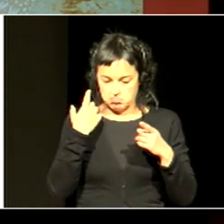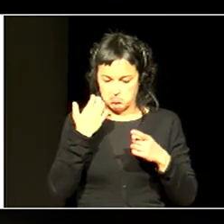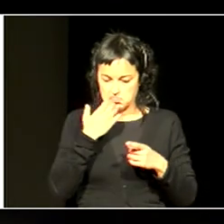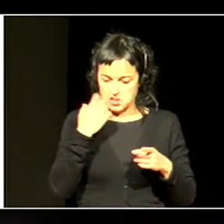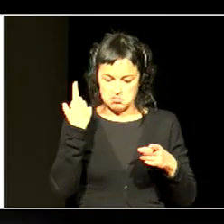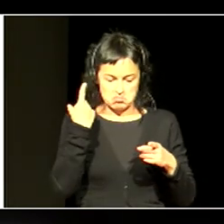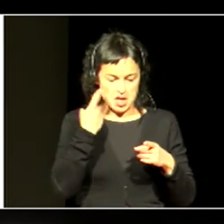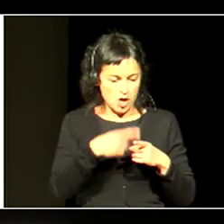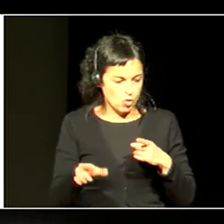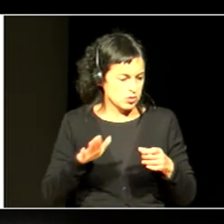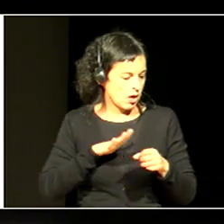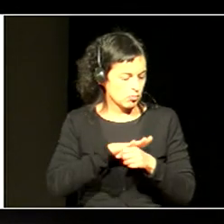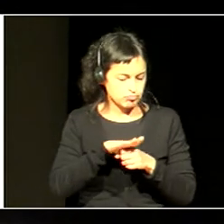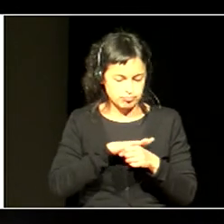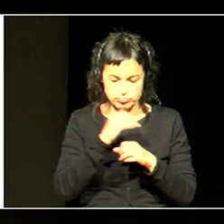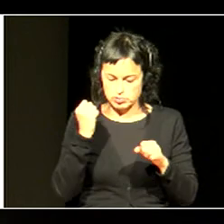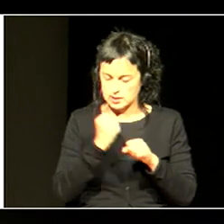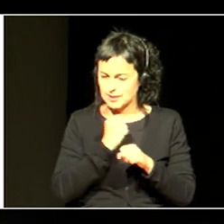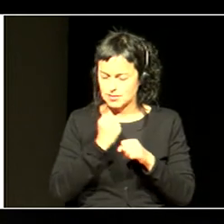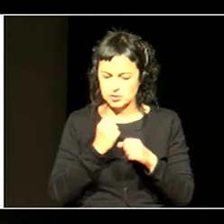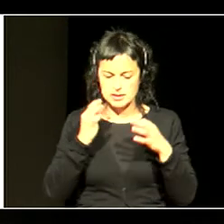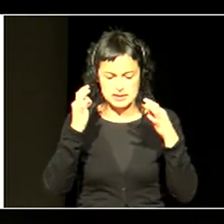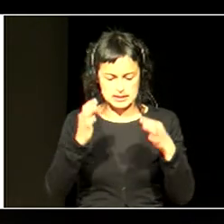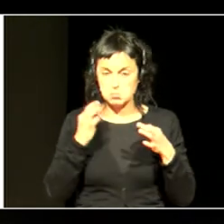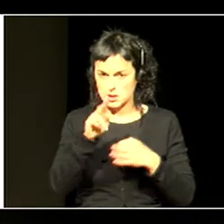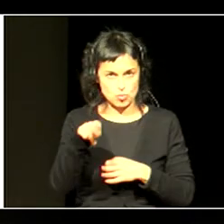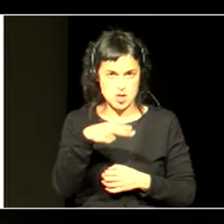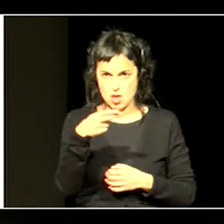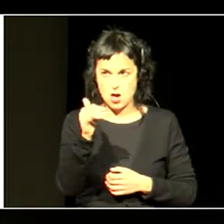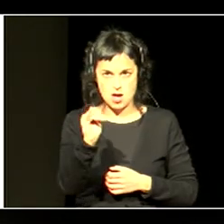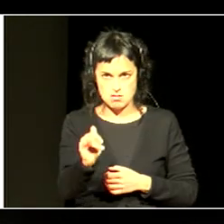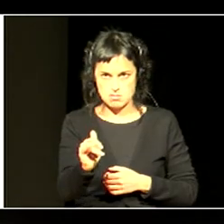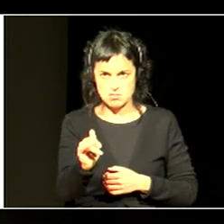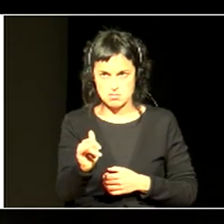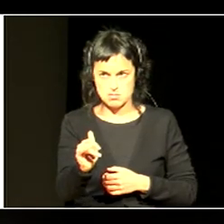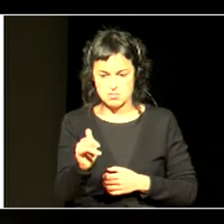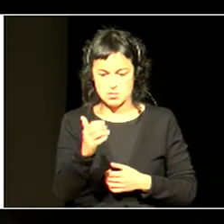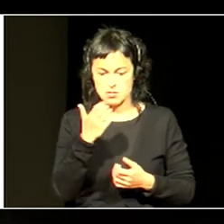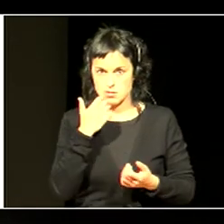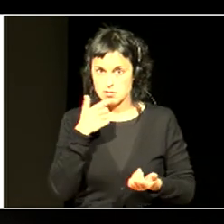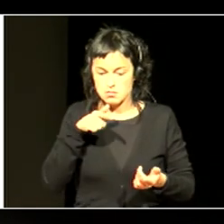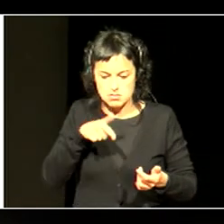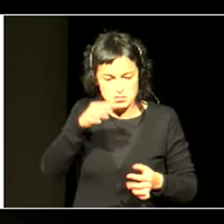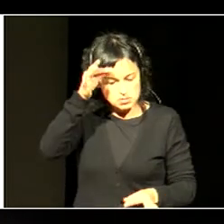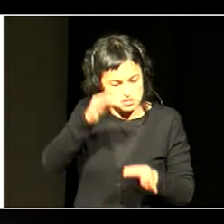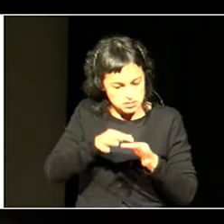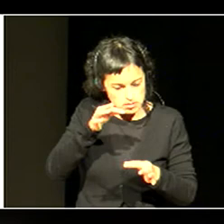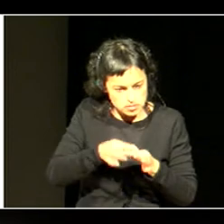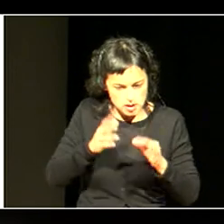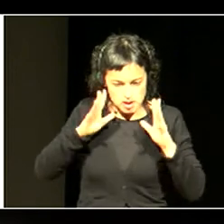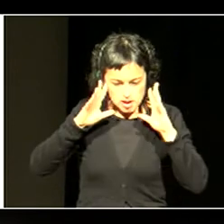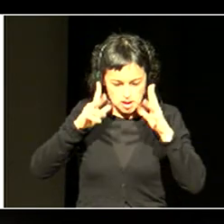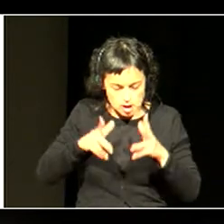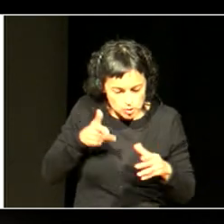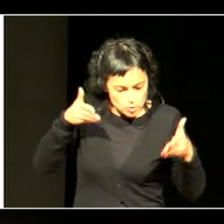esparru lantzen dugunean beti daukagu emaitzak. Ez? Eta sinisten dugunean eta hor denbora eta indarra sartzen dugunean